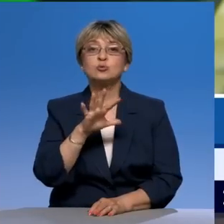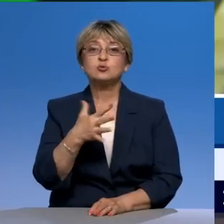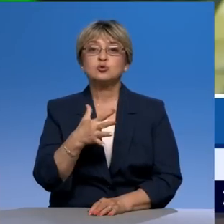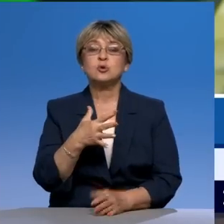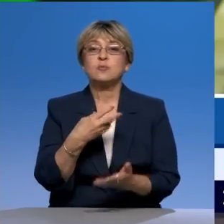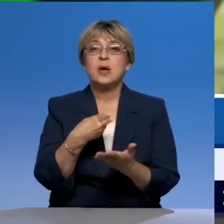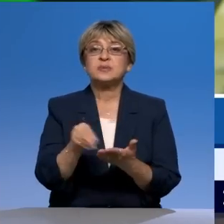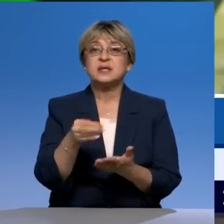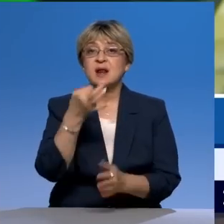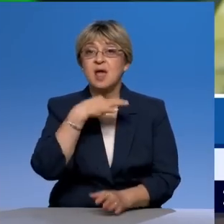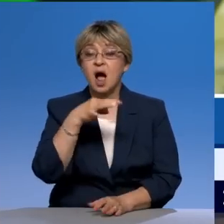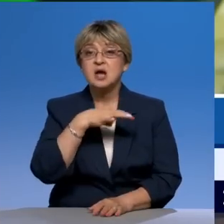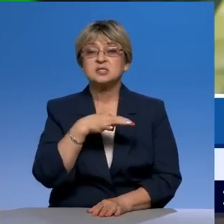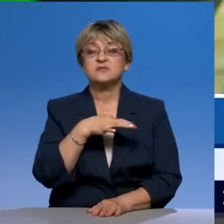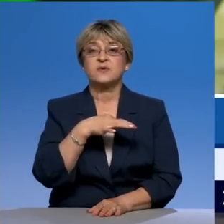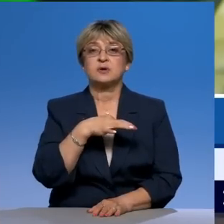лекарства будет получаться